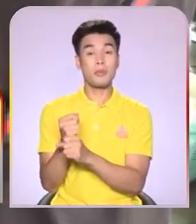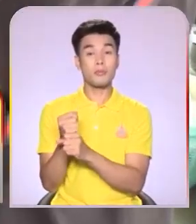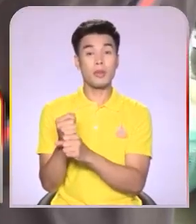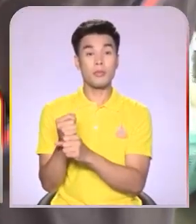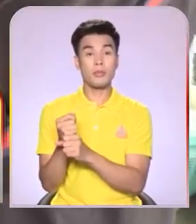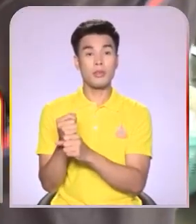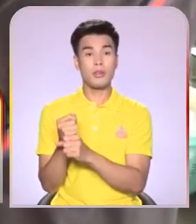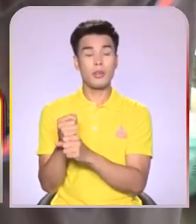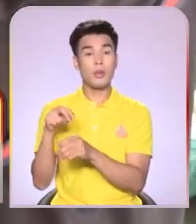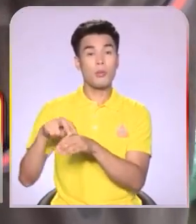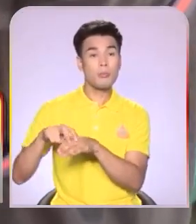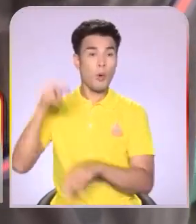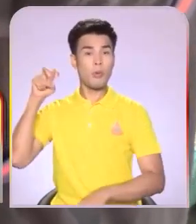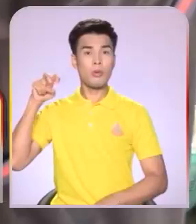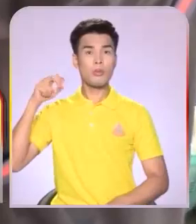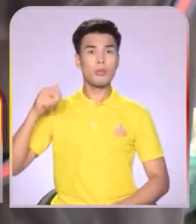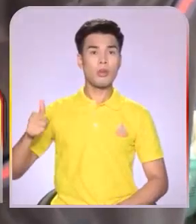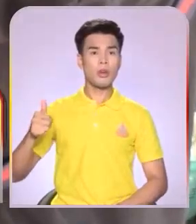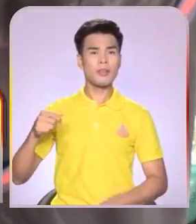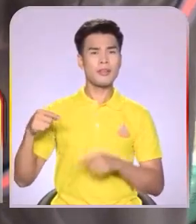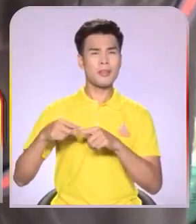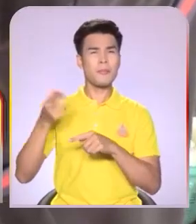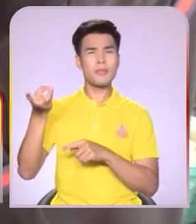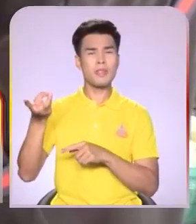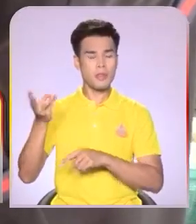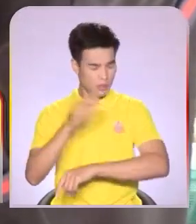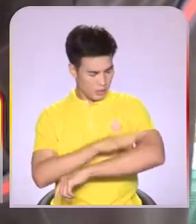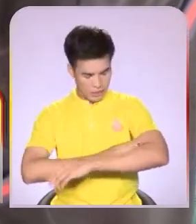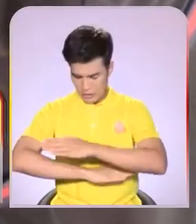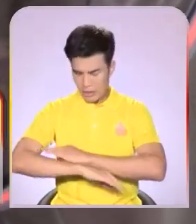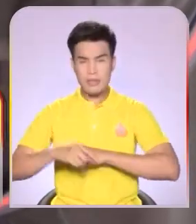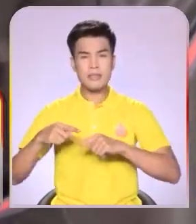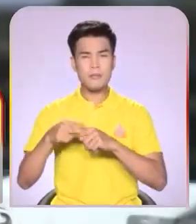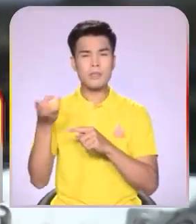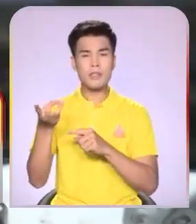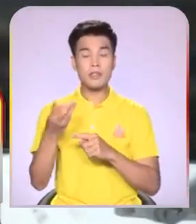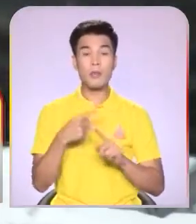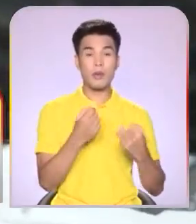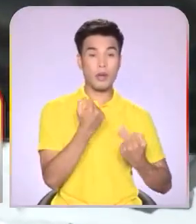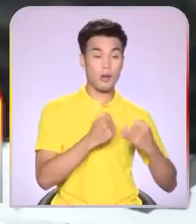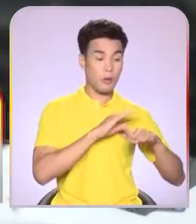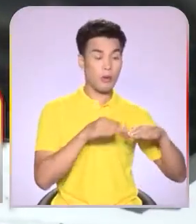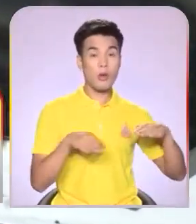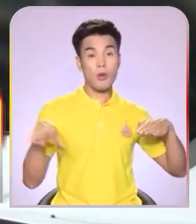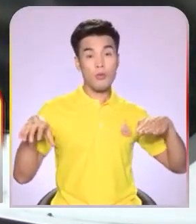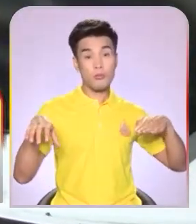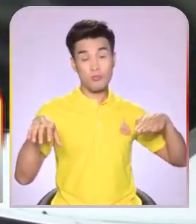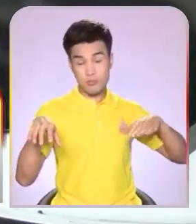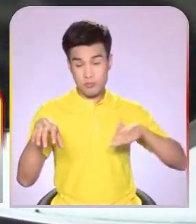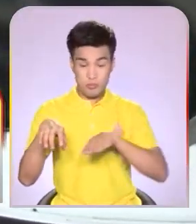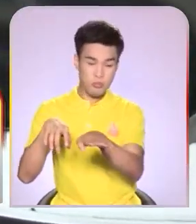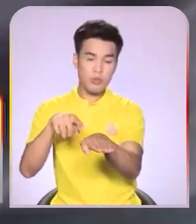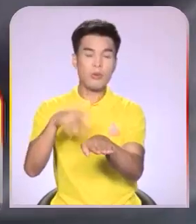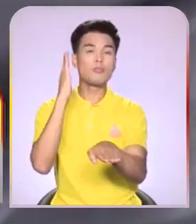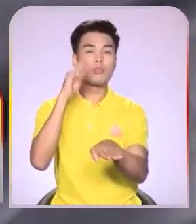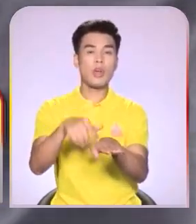นี้น้องกระโดดหลบได้ทันก็เลยเจ็บเล็กน้อยแถวแขนขาเท่านั้นส่วนกระบะต้นเหตุนั้นก็พบว่ามีผู้ชายอยู่ใน